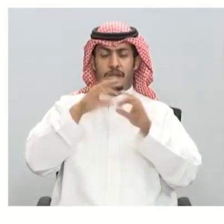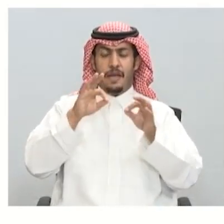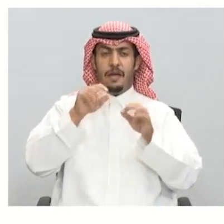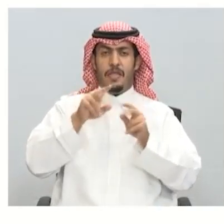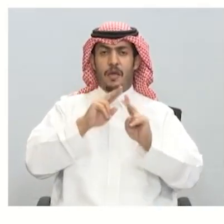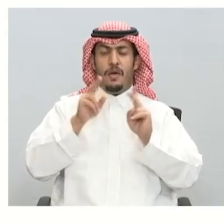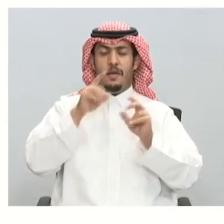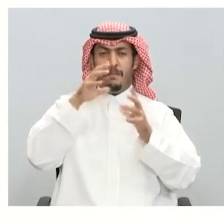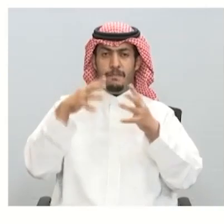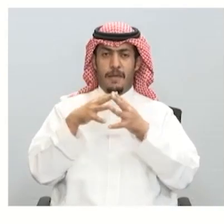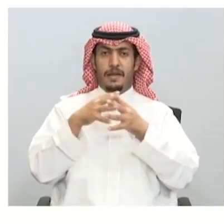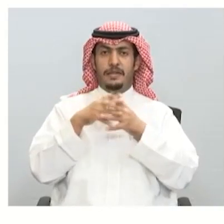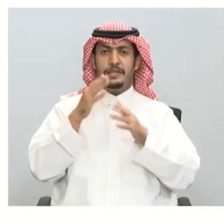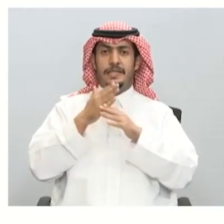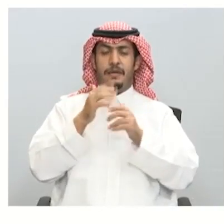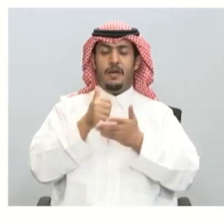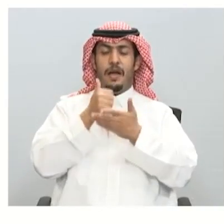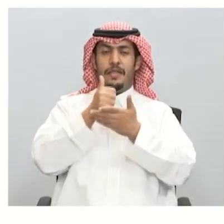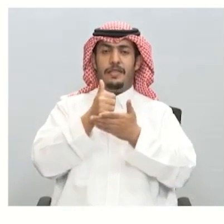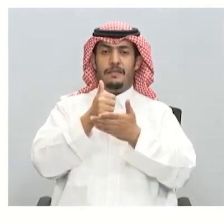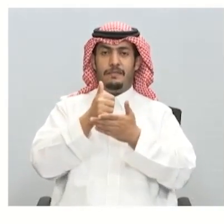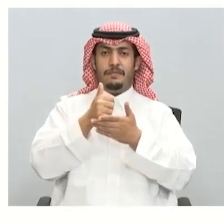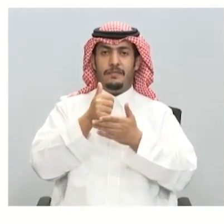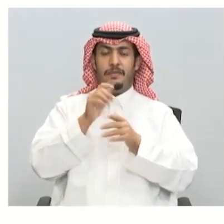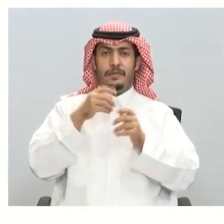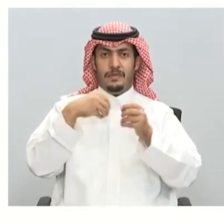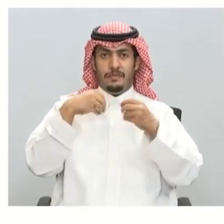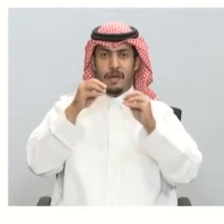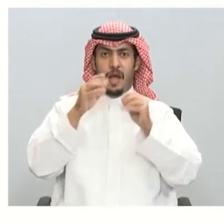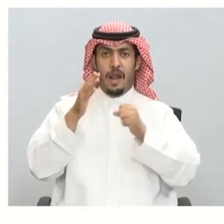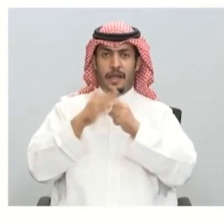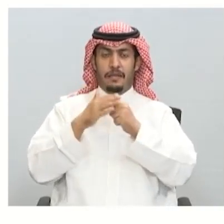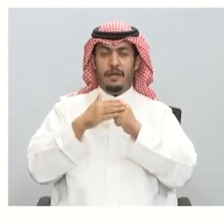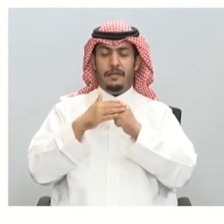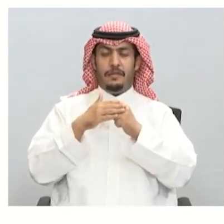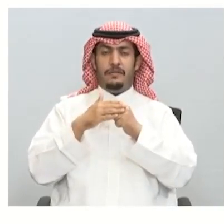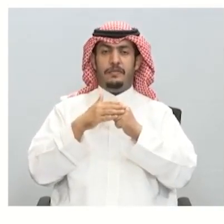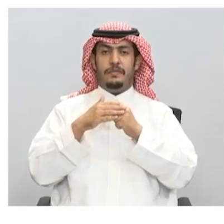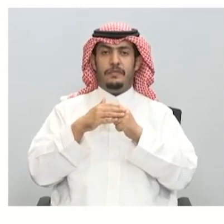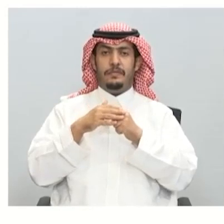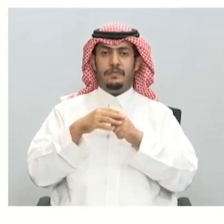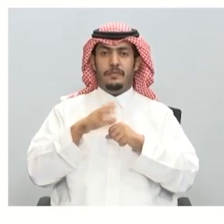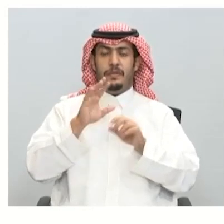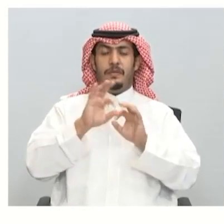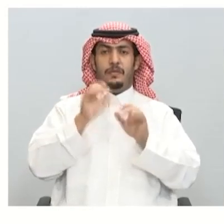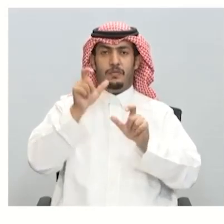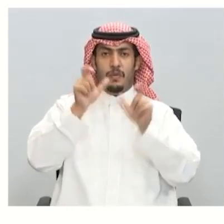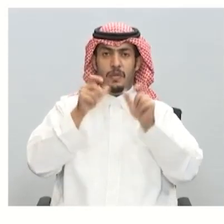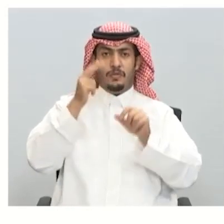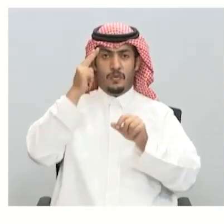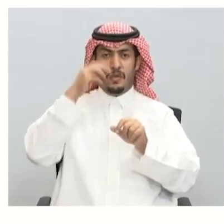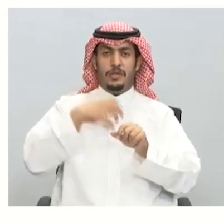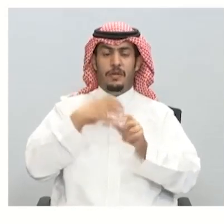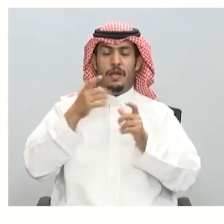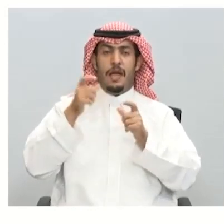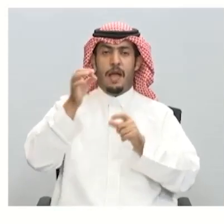هذه الانواع مع بعض البعض لكي نقدم للسلع او الخدمات للمواطنين او المقيمين في